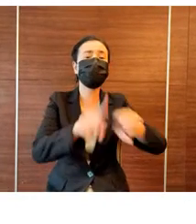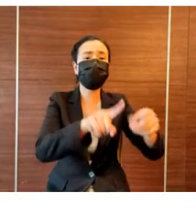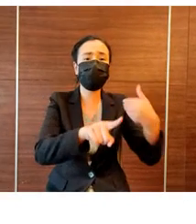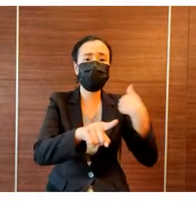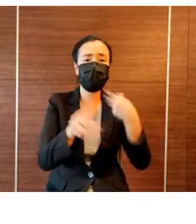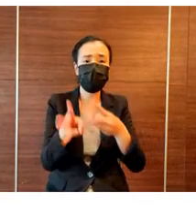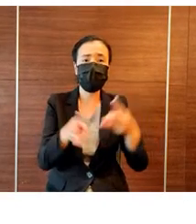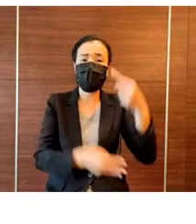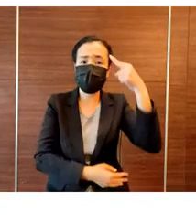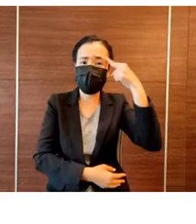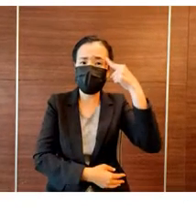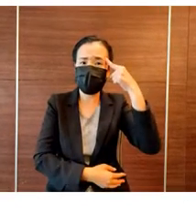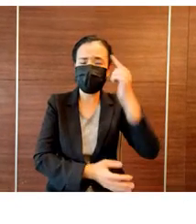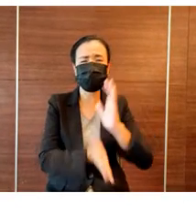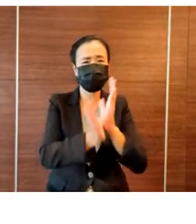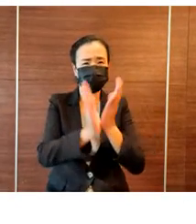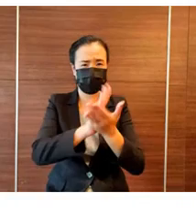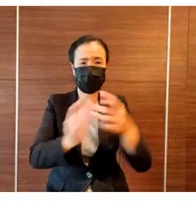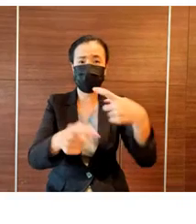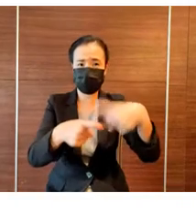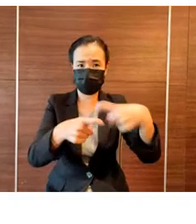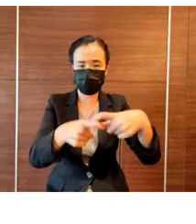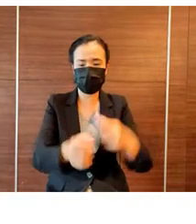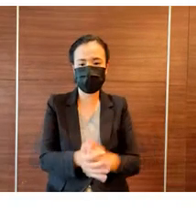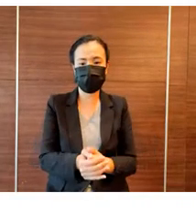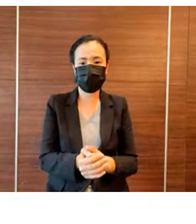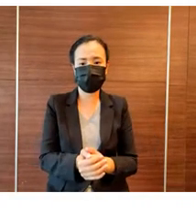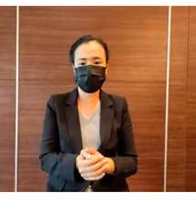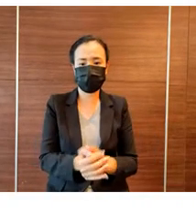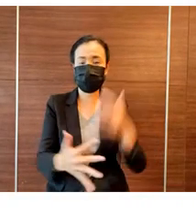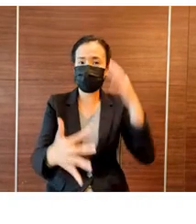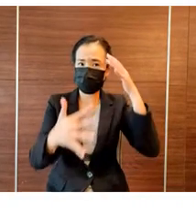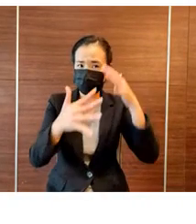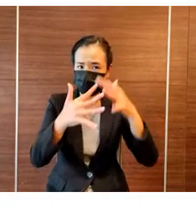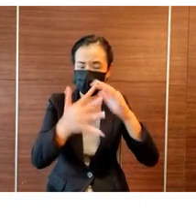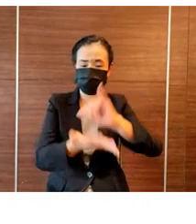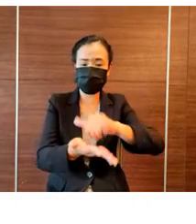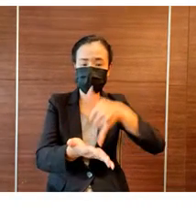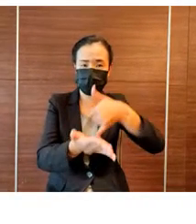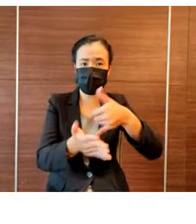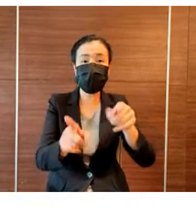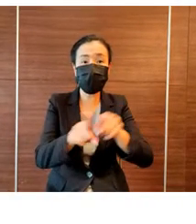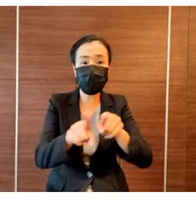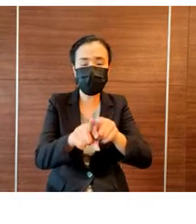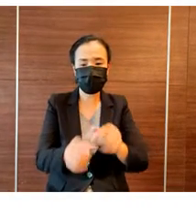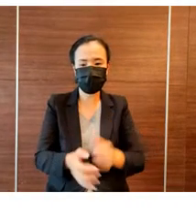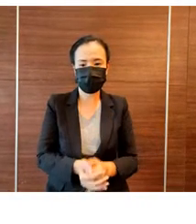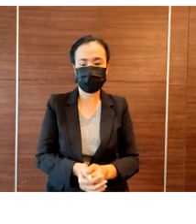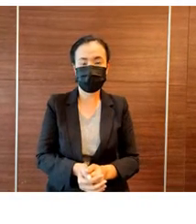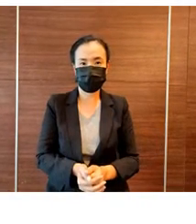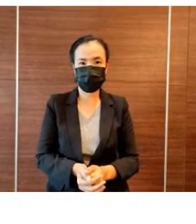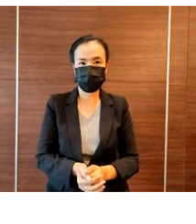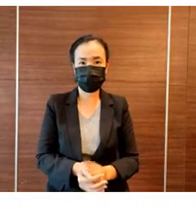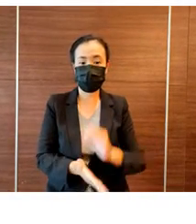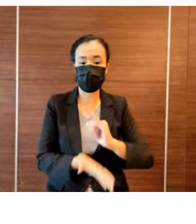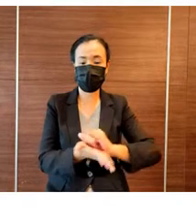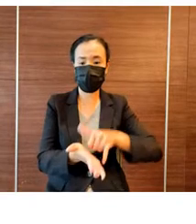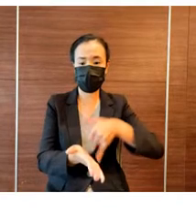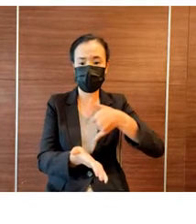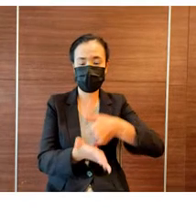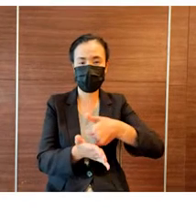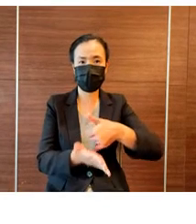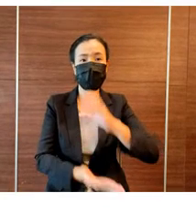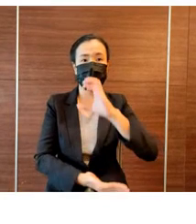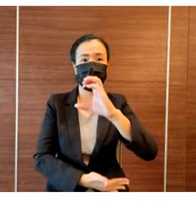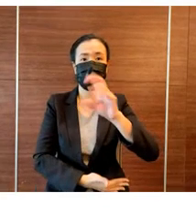ศนคติมันเปลี่ยนกันยากเนาะแม้แต่ในทางจิตวิญญาณทางจิตบำบัดเองเนี่ยเขาเรียกว่ามันจะมีการบำบัดตัวนึงเรียกว่า